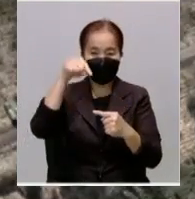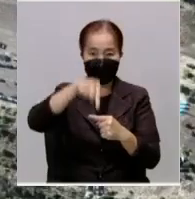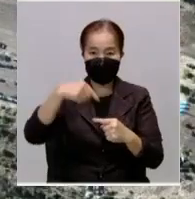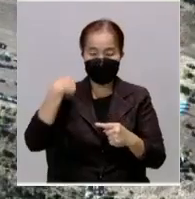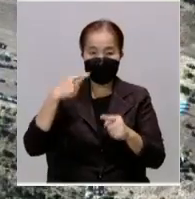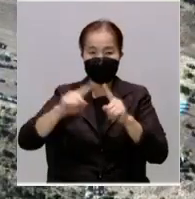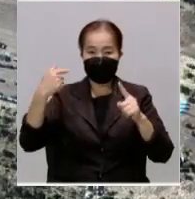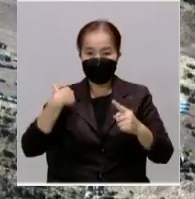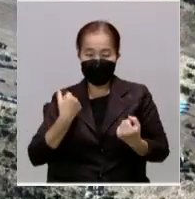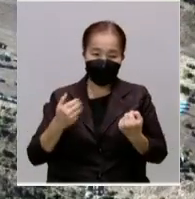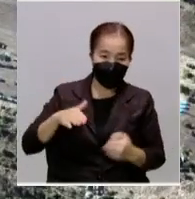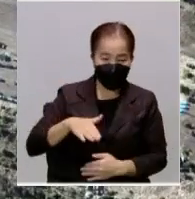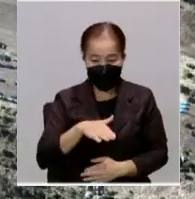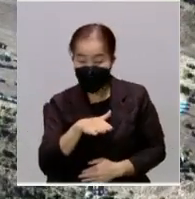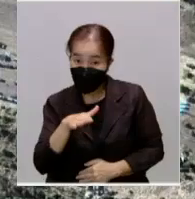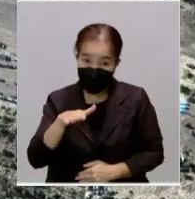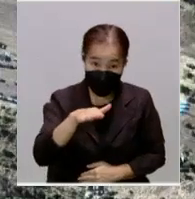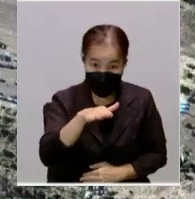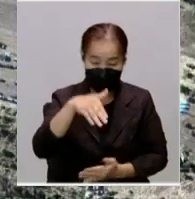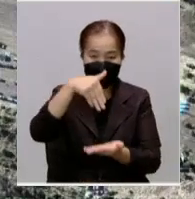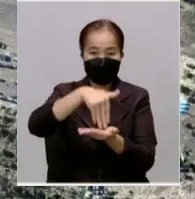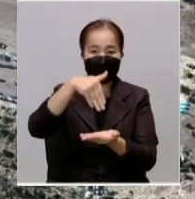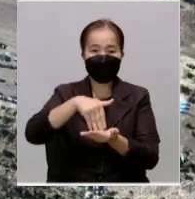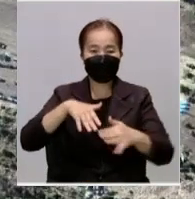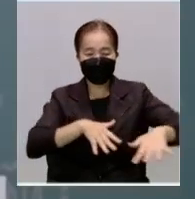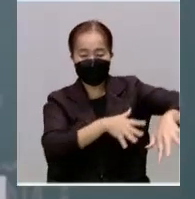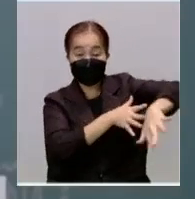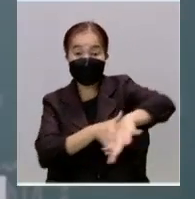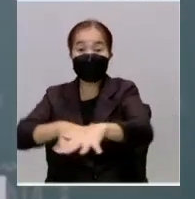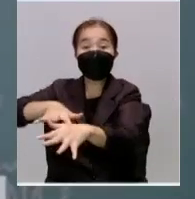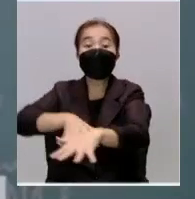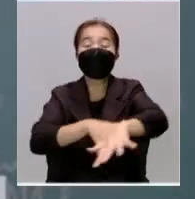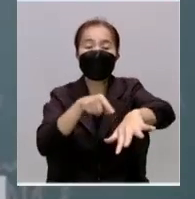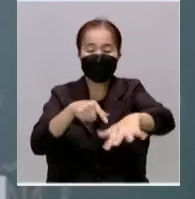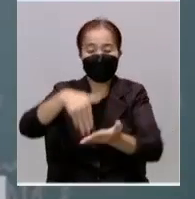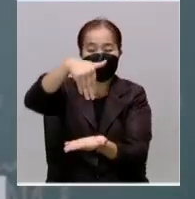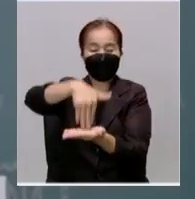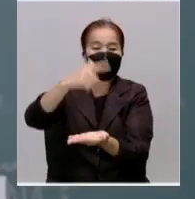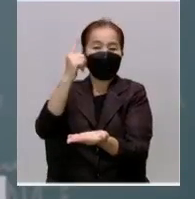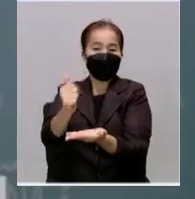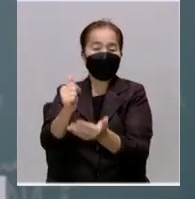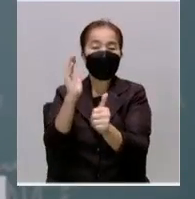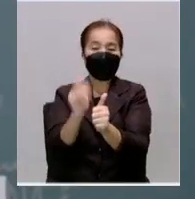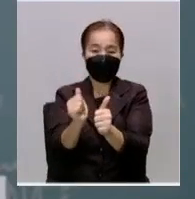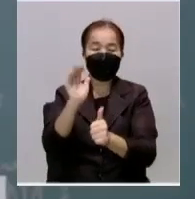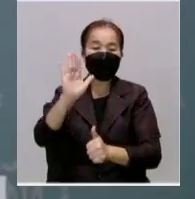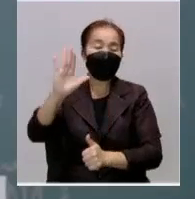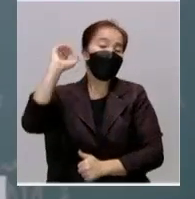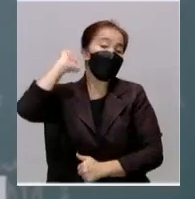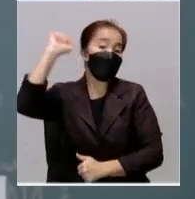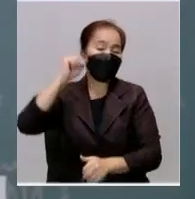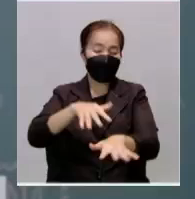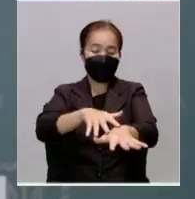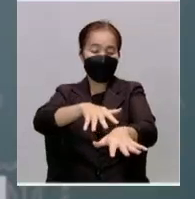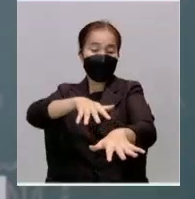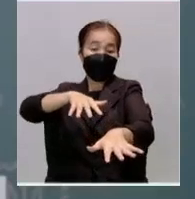แล่นอยู่บนทางหลวง P202 ทางทิศเหนือของกรุงเคียฟเมืองหลวงของยูเครนซึ่งก็เป็นขบวนที่ยา